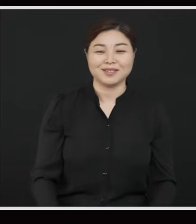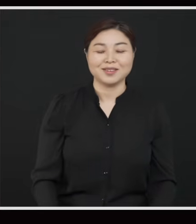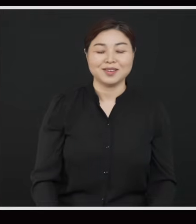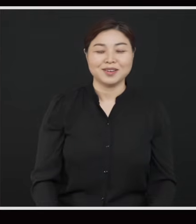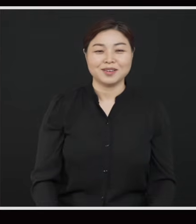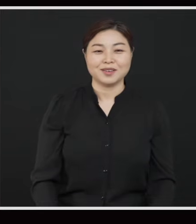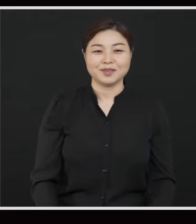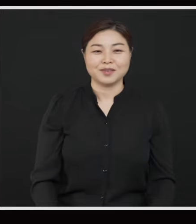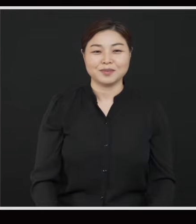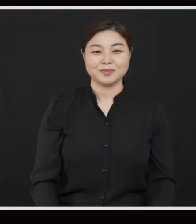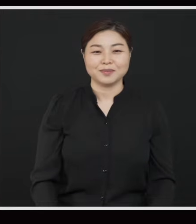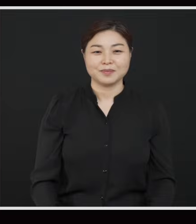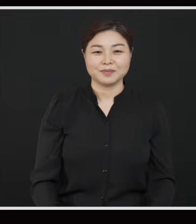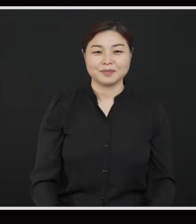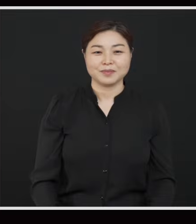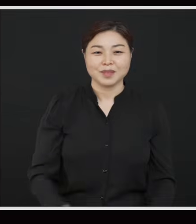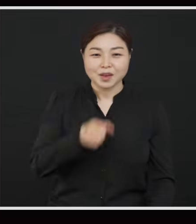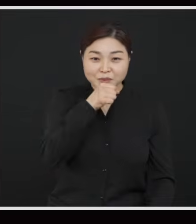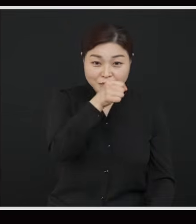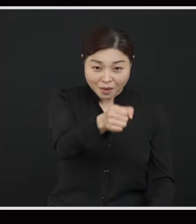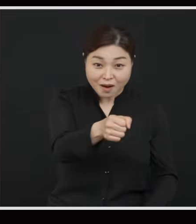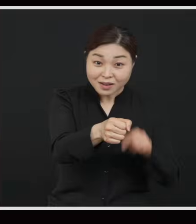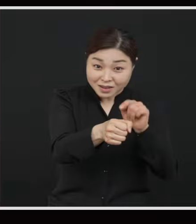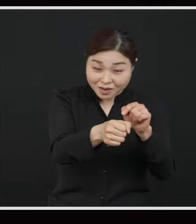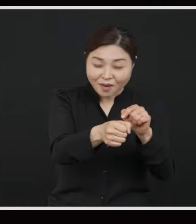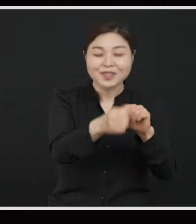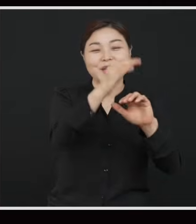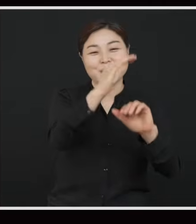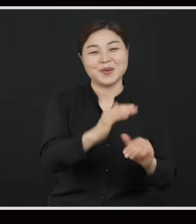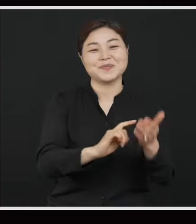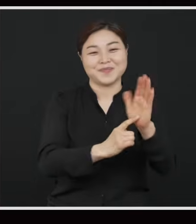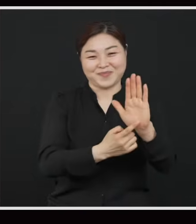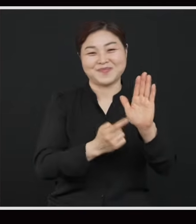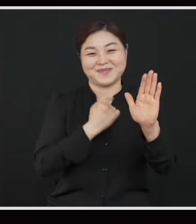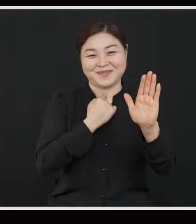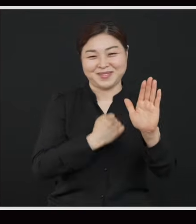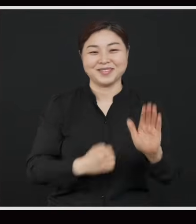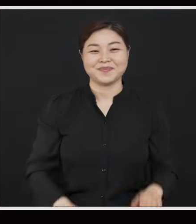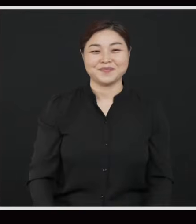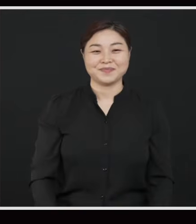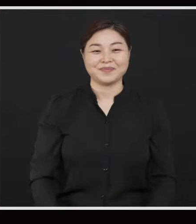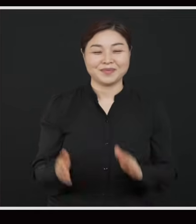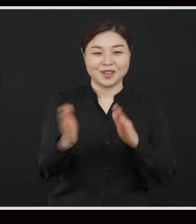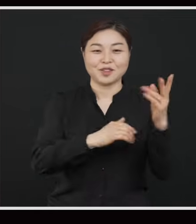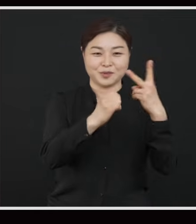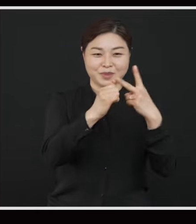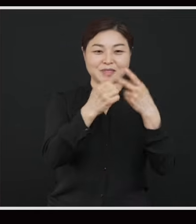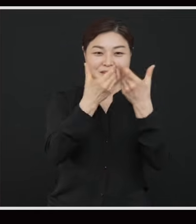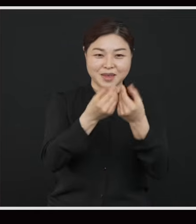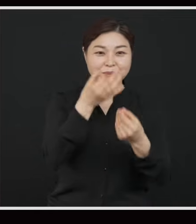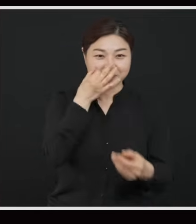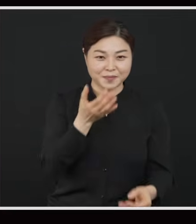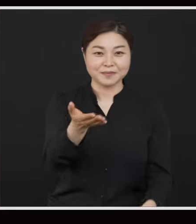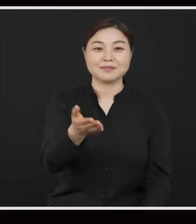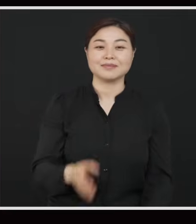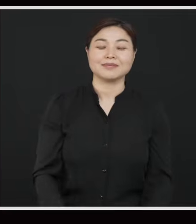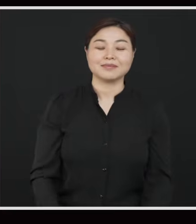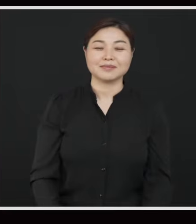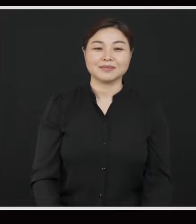하고서 하는 그 인용 기사가 나옵니다. 자, 그 다음 예를